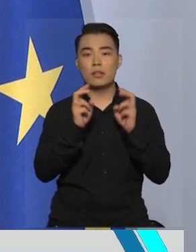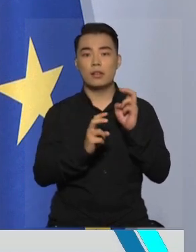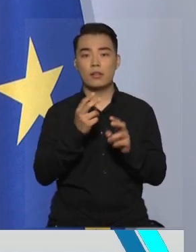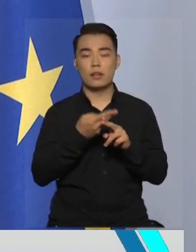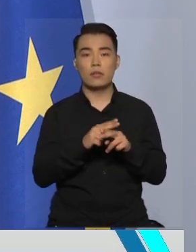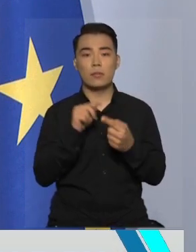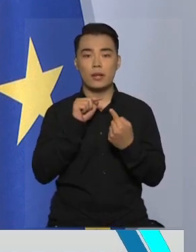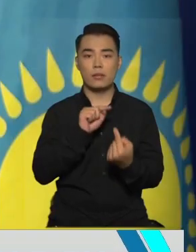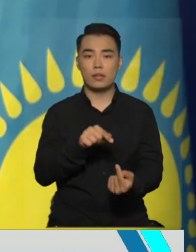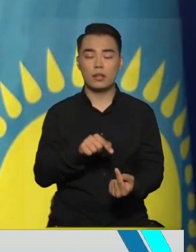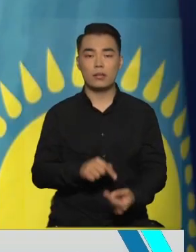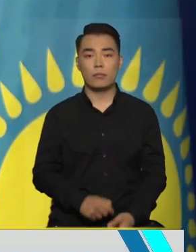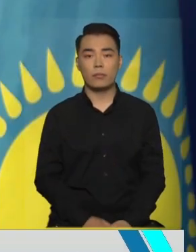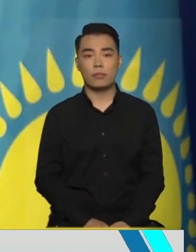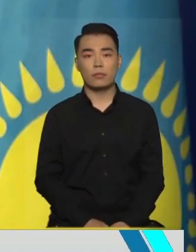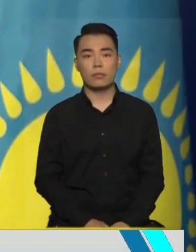этому.